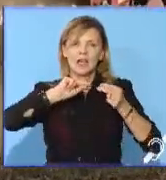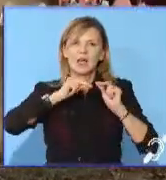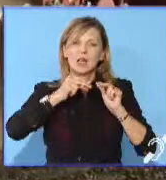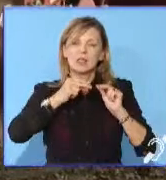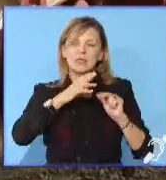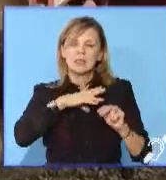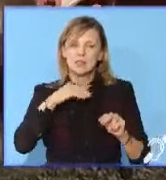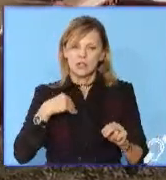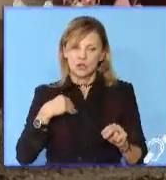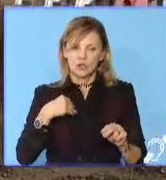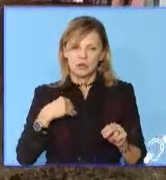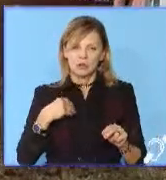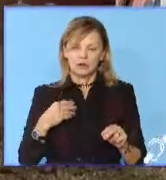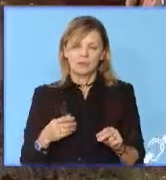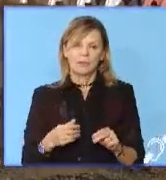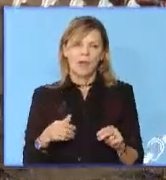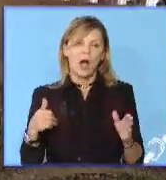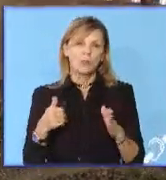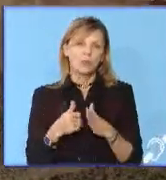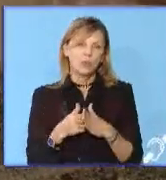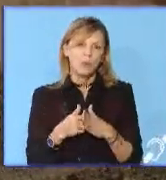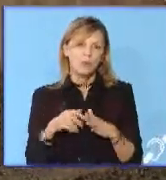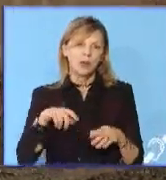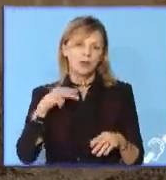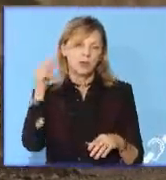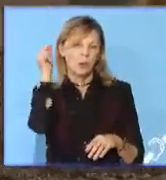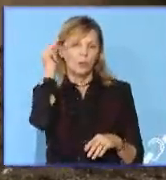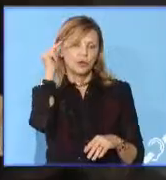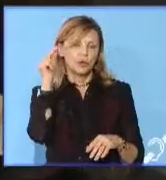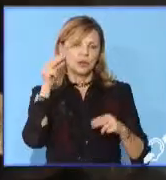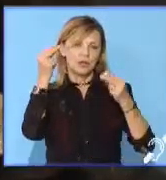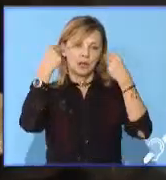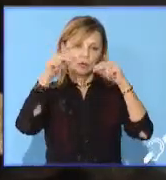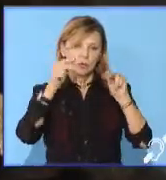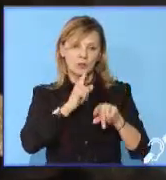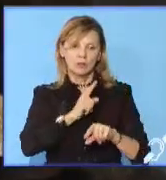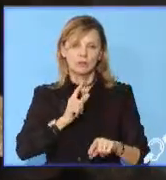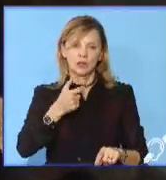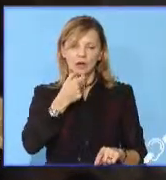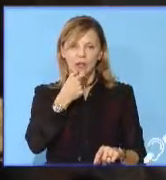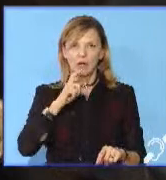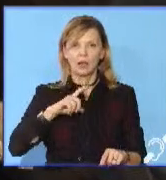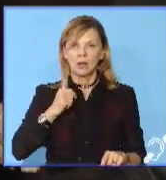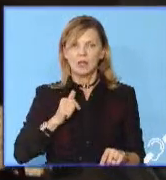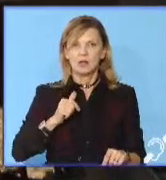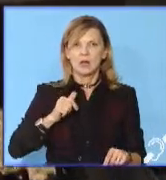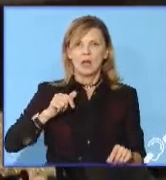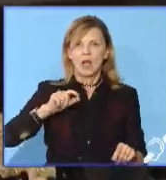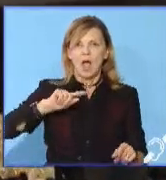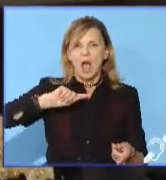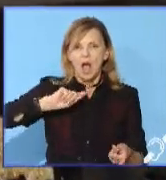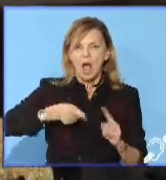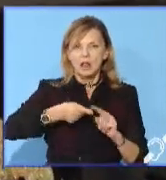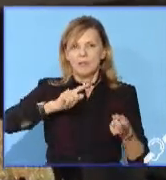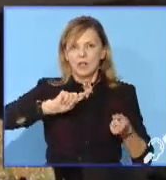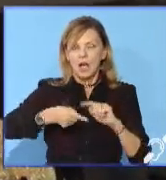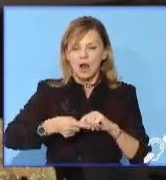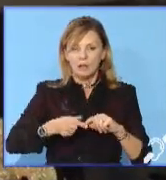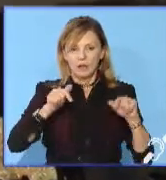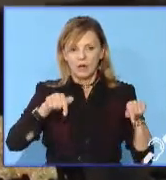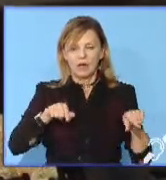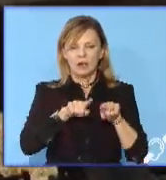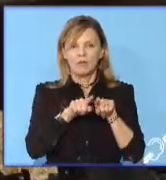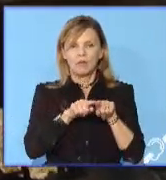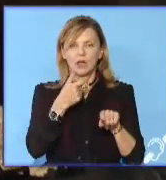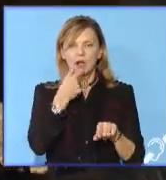eforturile fermierilor sunt foarte mari. Aproape că a devenit o obișnuință să declarăm că fiecare an este atipic. Așa este și anul ăsta.